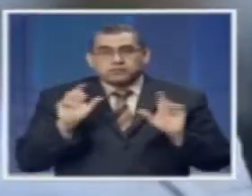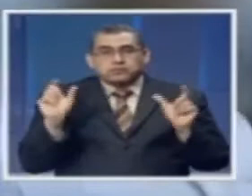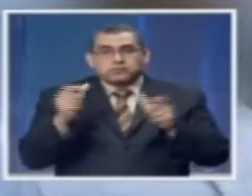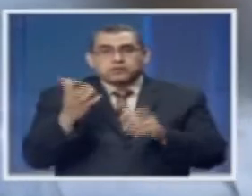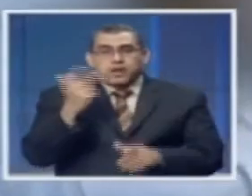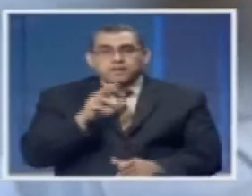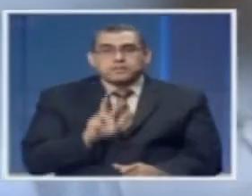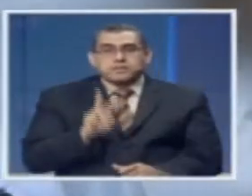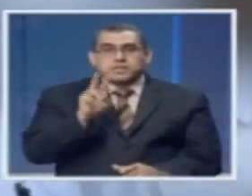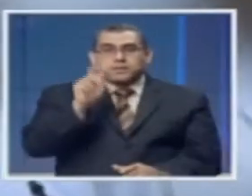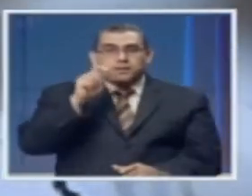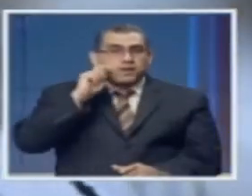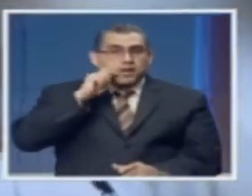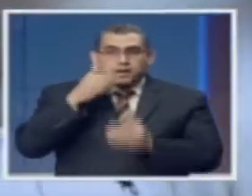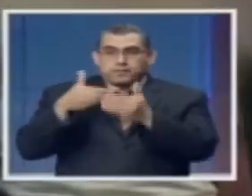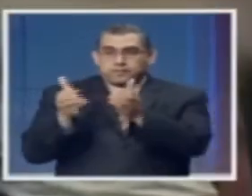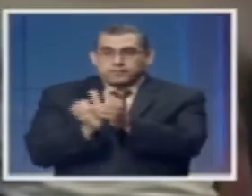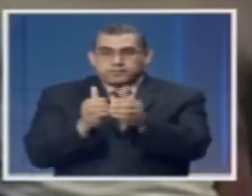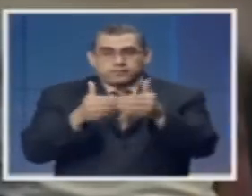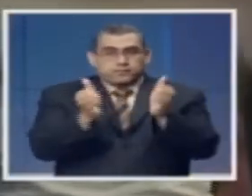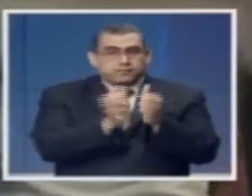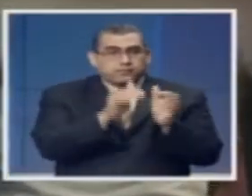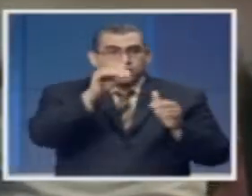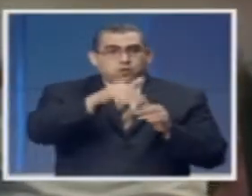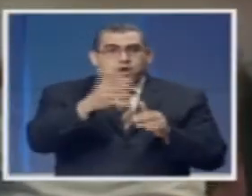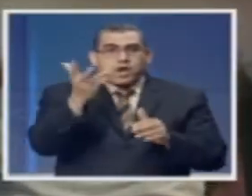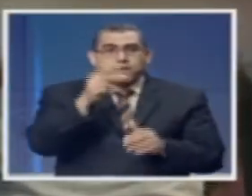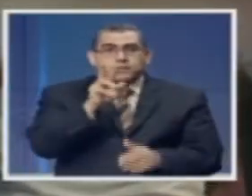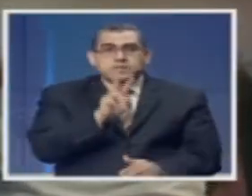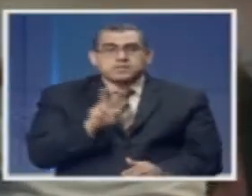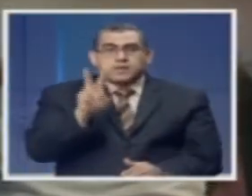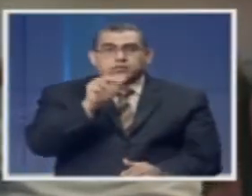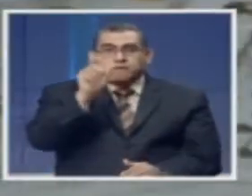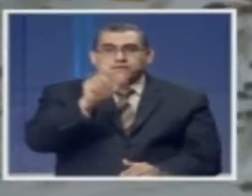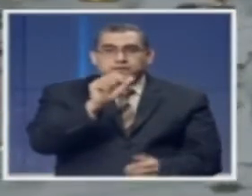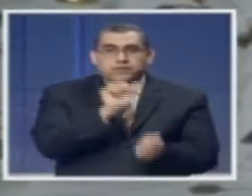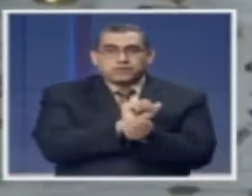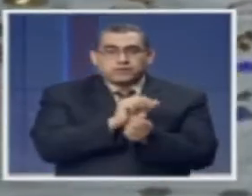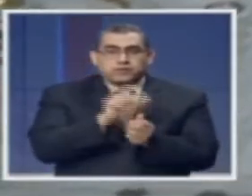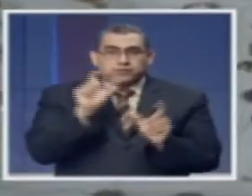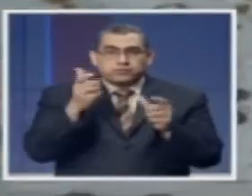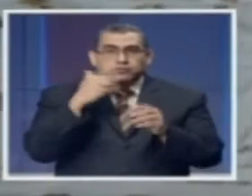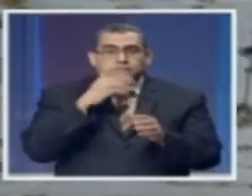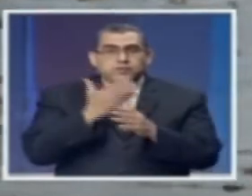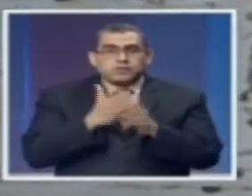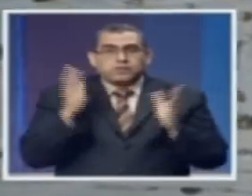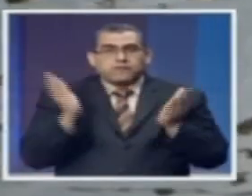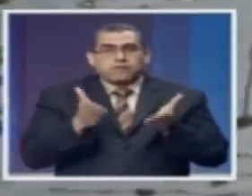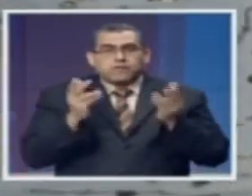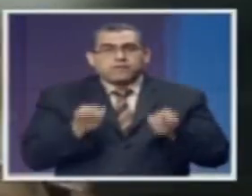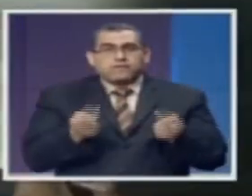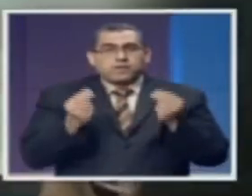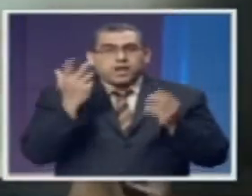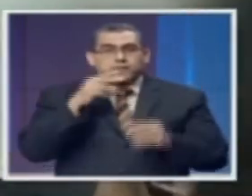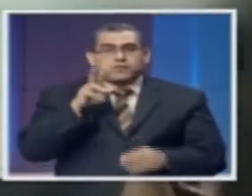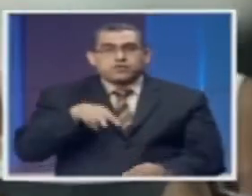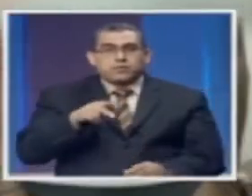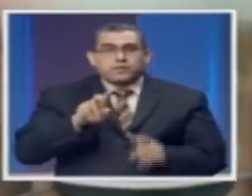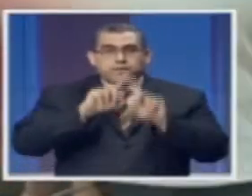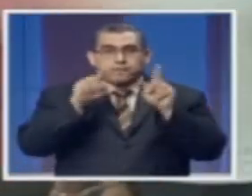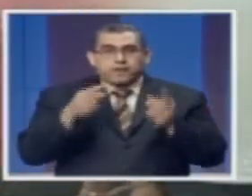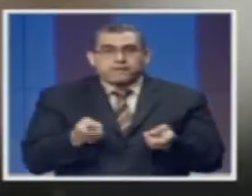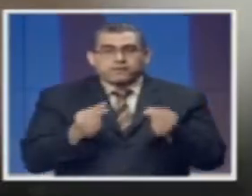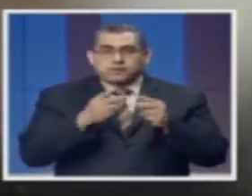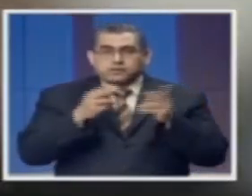7 تشكيلات عصابية ضمت 27 متهما قاموا بارتكاب 18 حادث سرقة